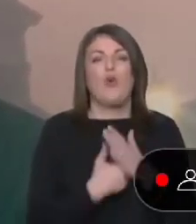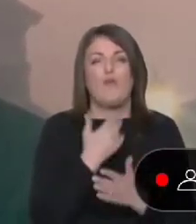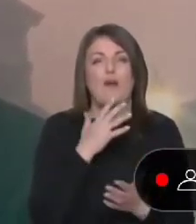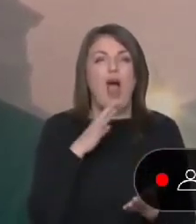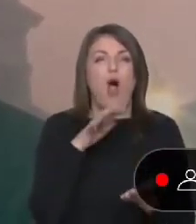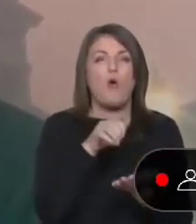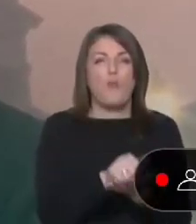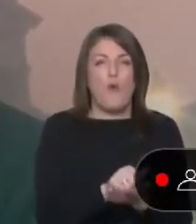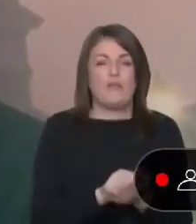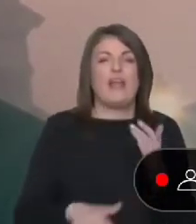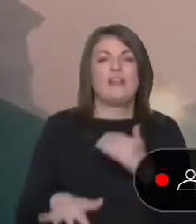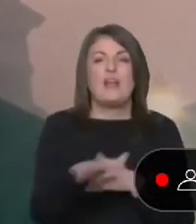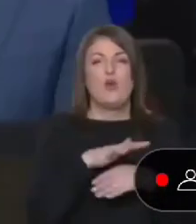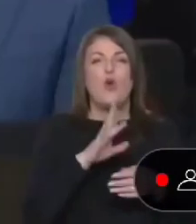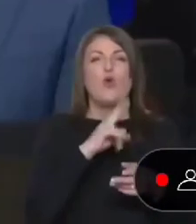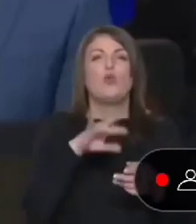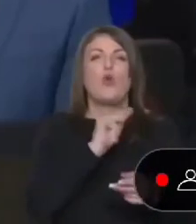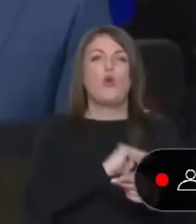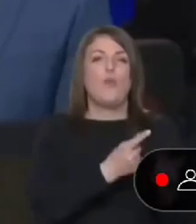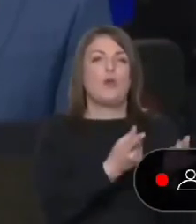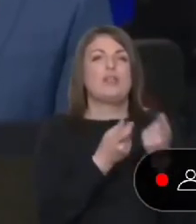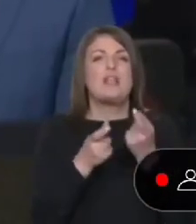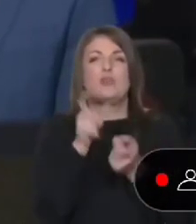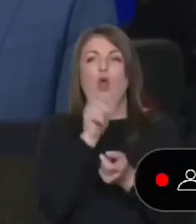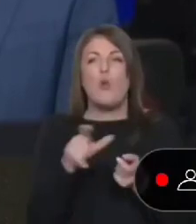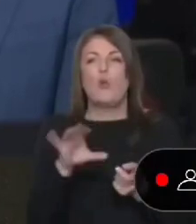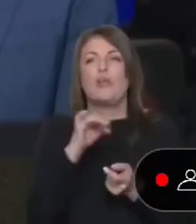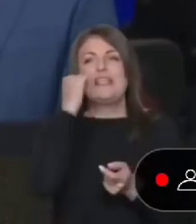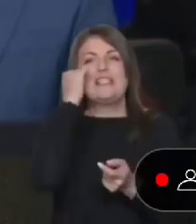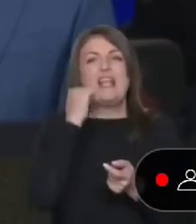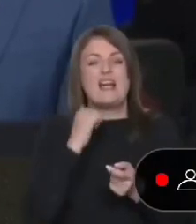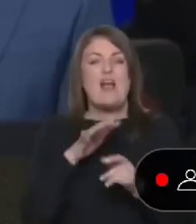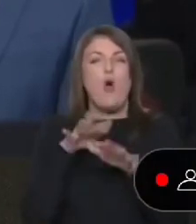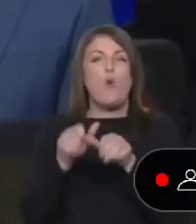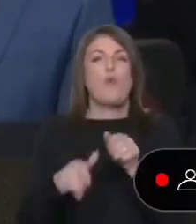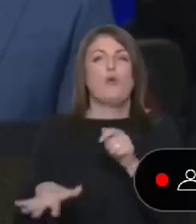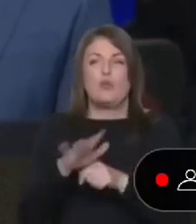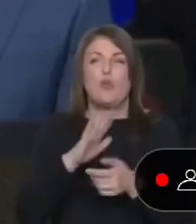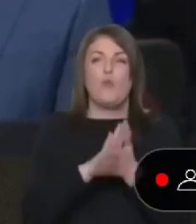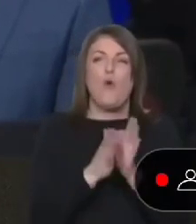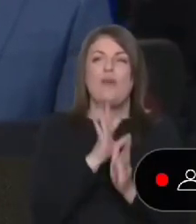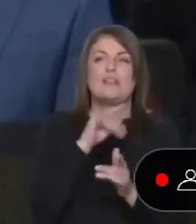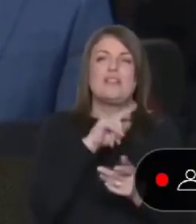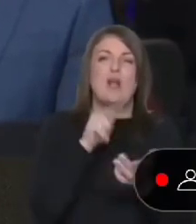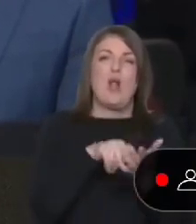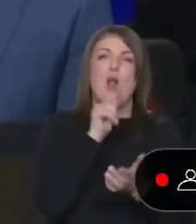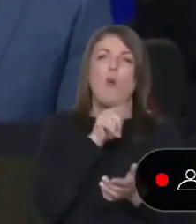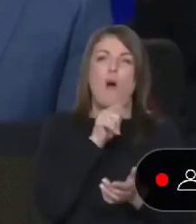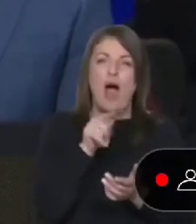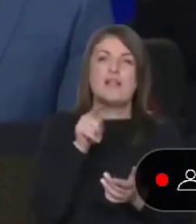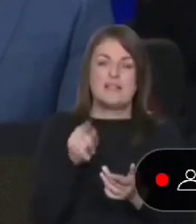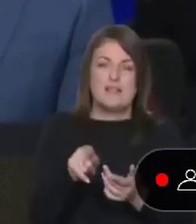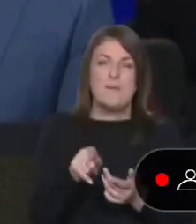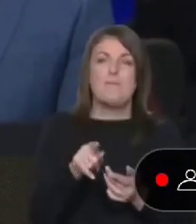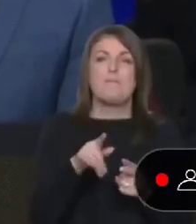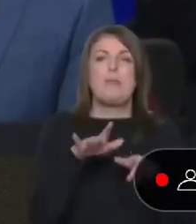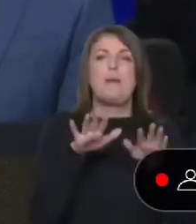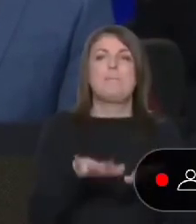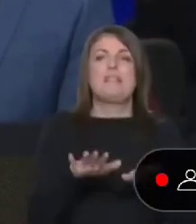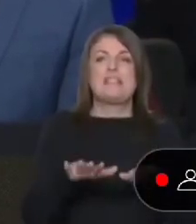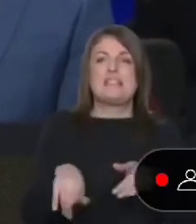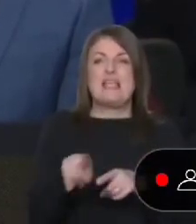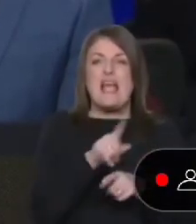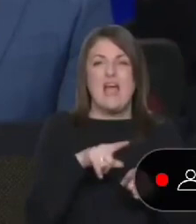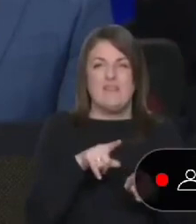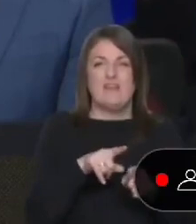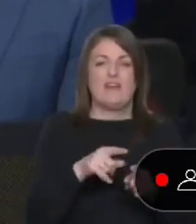територіях до роботи залучаються люди із старих окупованих територій на умовно з Луганська безпосередньо місцевих